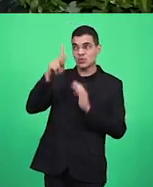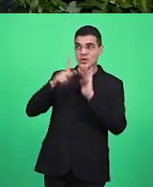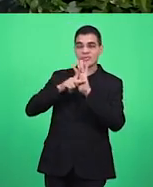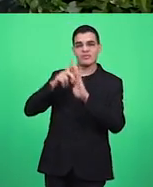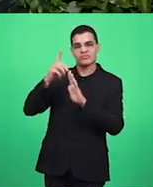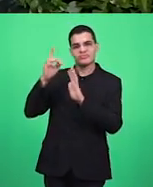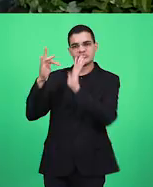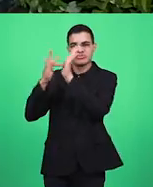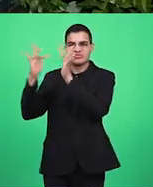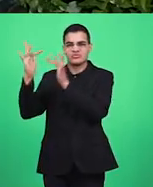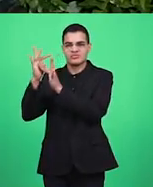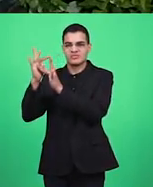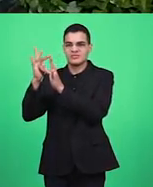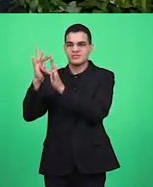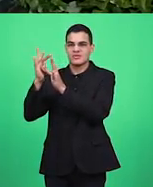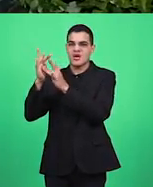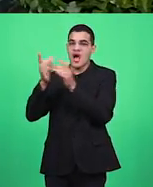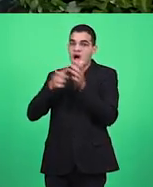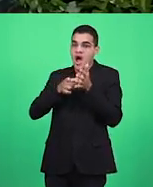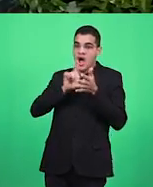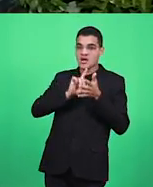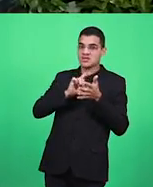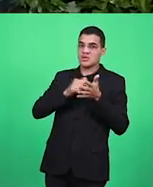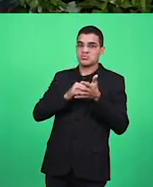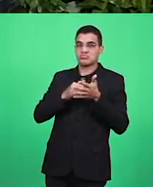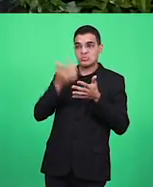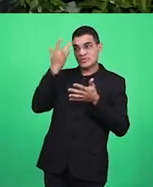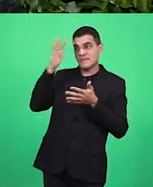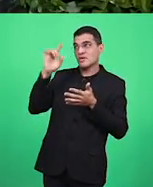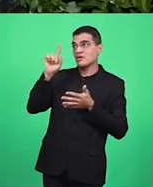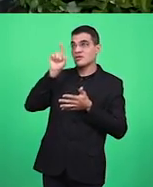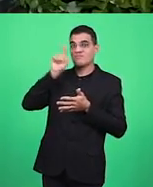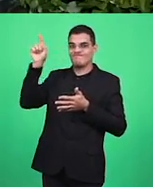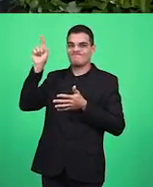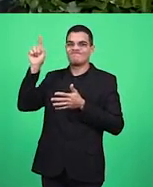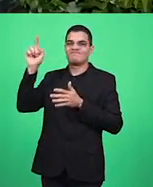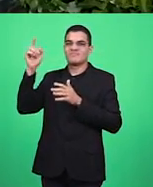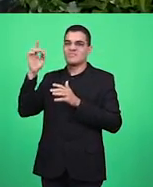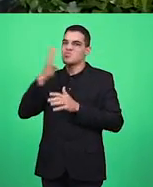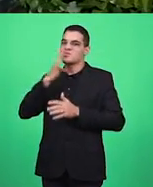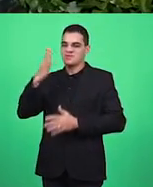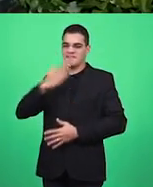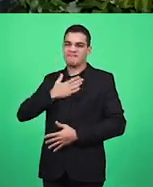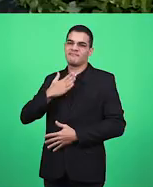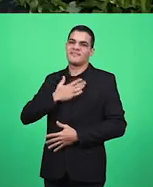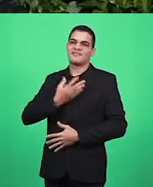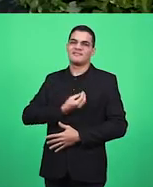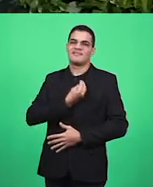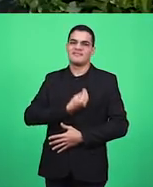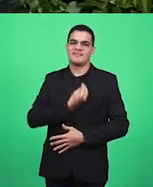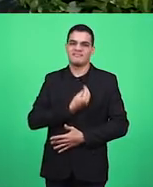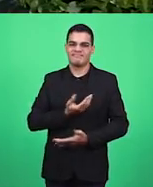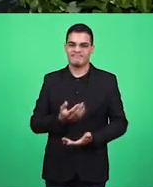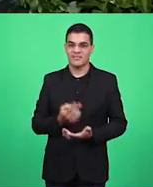Иисуса, но я не знал, что он знал меня настолько, что он знал даже меня по